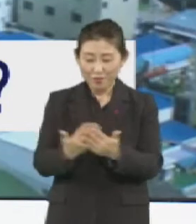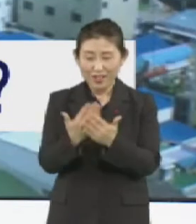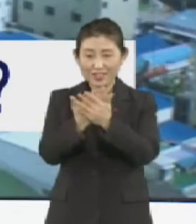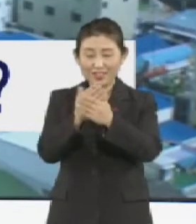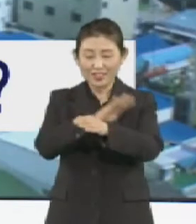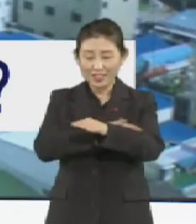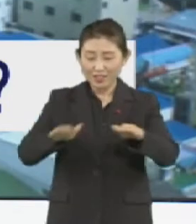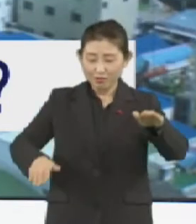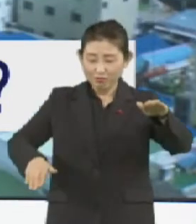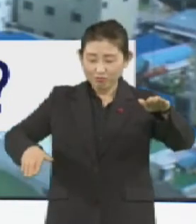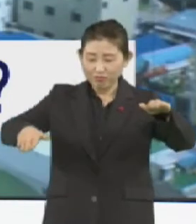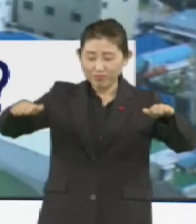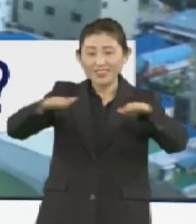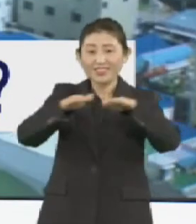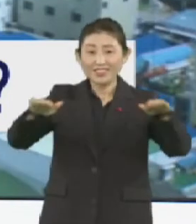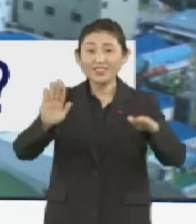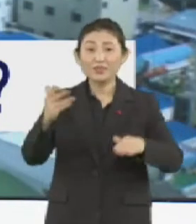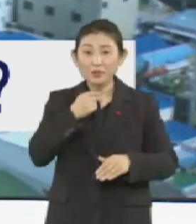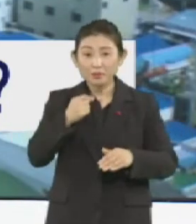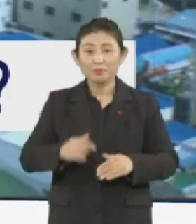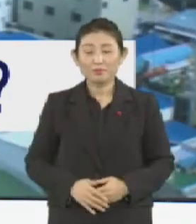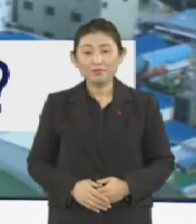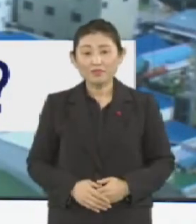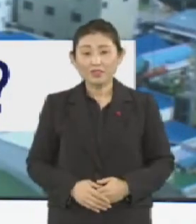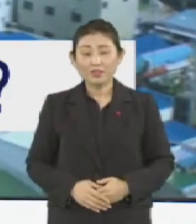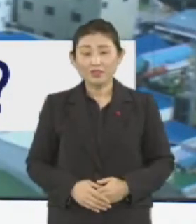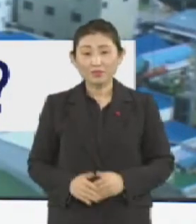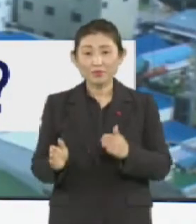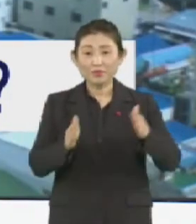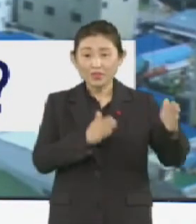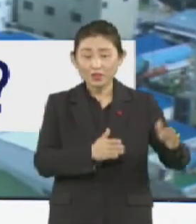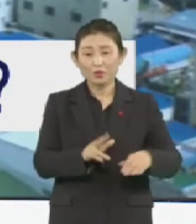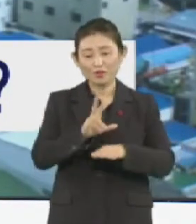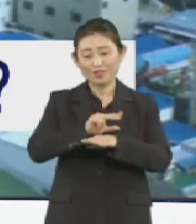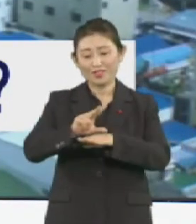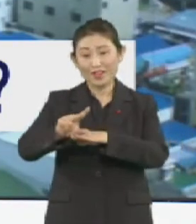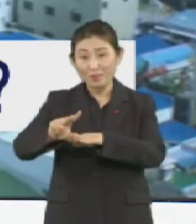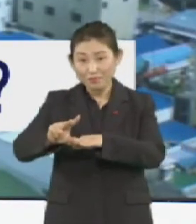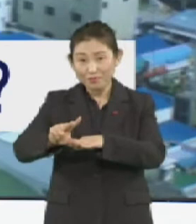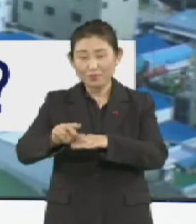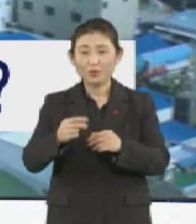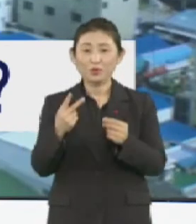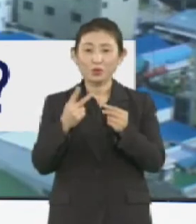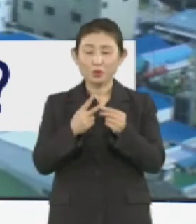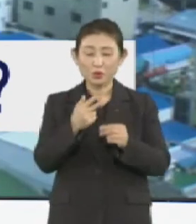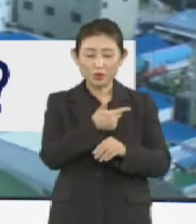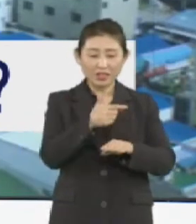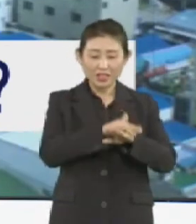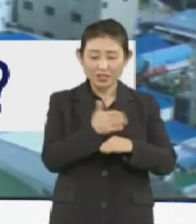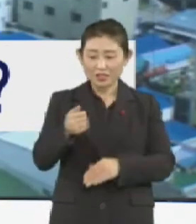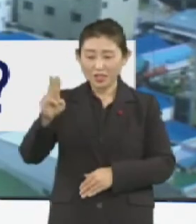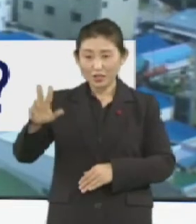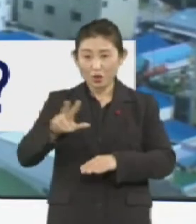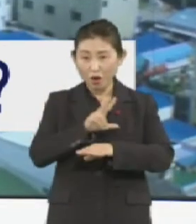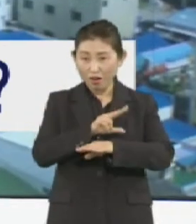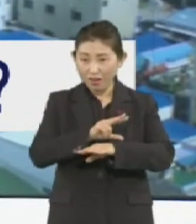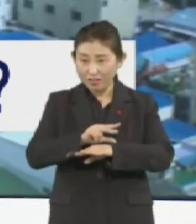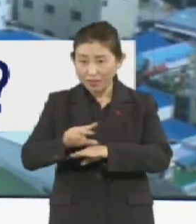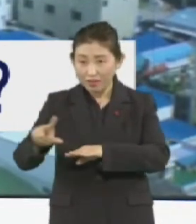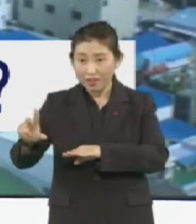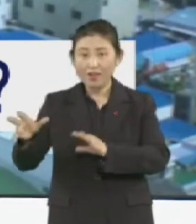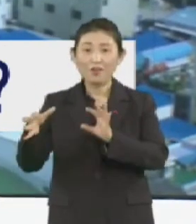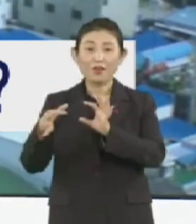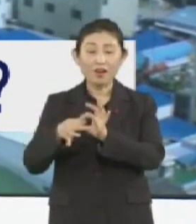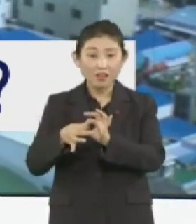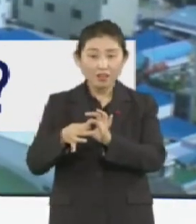잘 해결됐으면 좋겠습니다. 이 시민들의 또 가장 큰 관심사가 이 트램 건설, 또 대전 세종 간 도시철도 연결 등 이